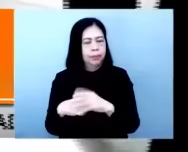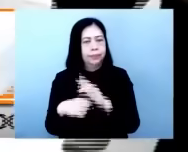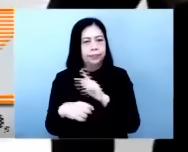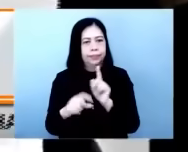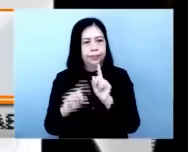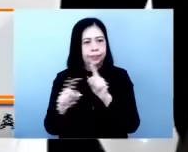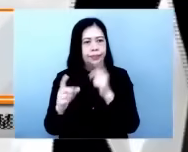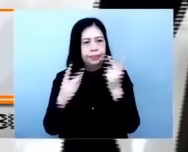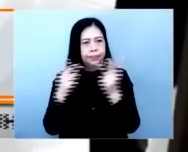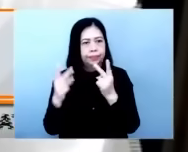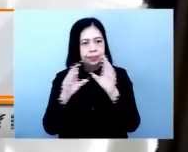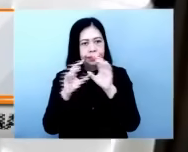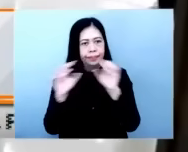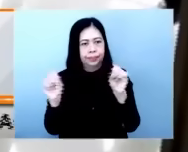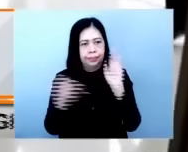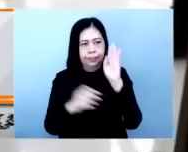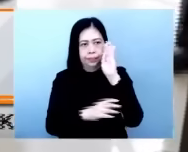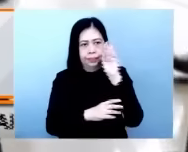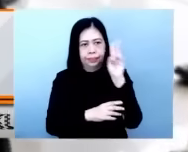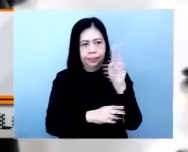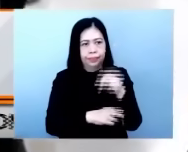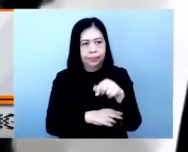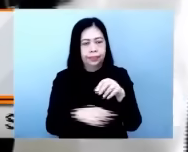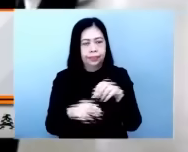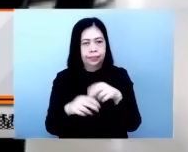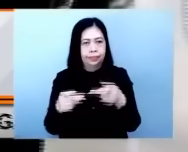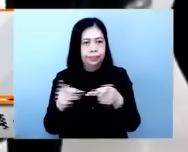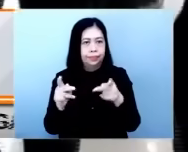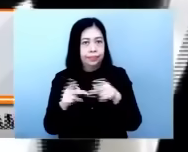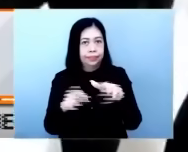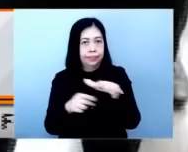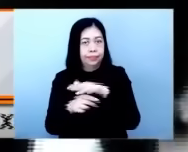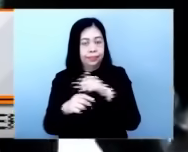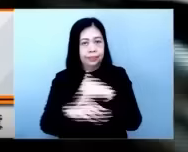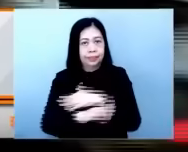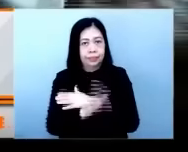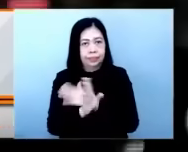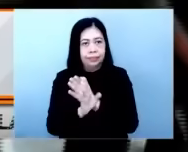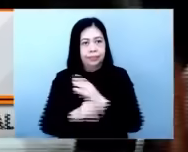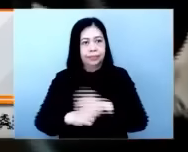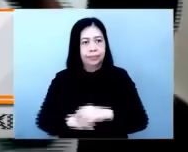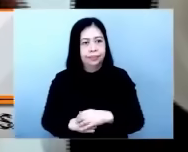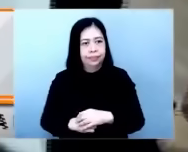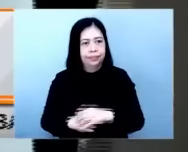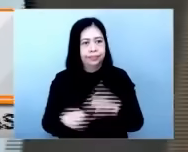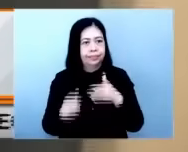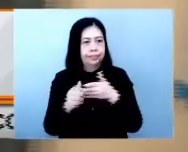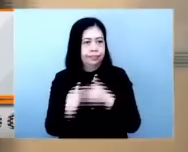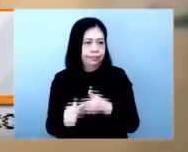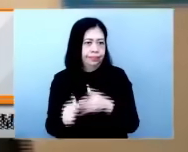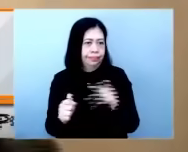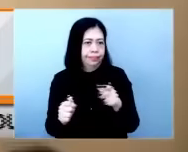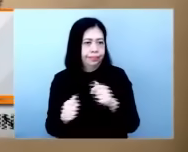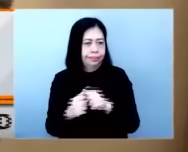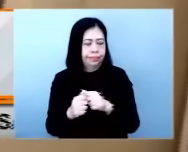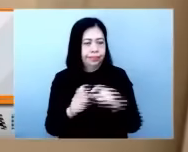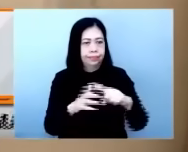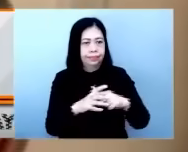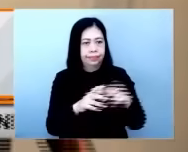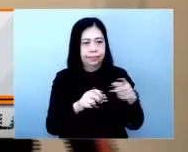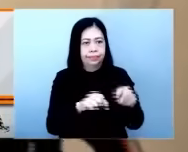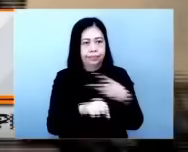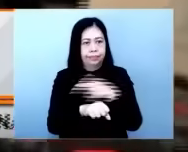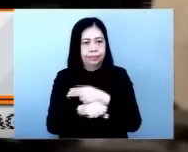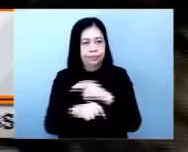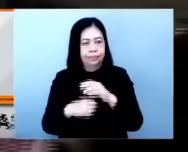si Pangulong Bongbong Marcos sa balwarte ng mga Duterte, ang Davao City. Pinangunahan niya ang pagpapasinaya sa Davao City Bulk